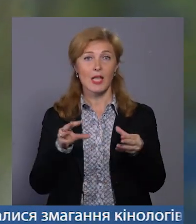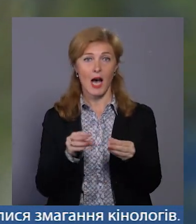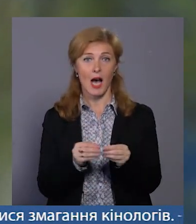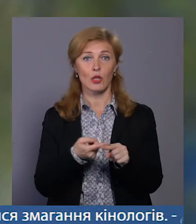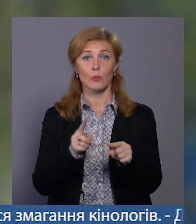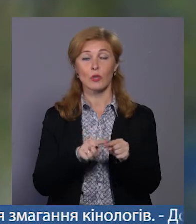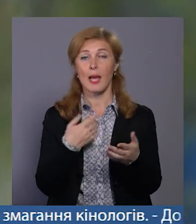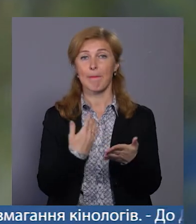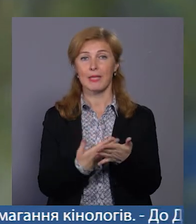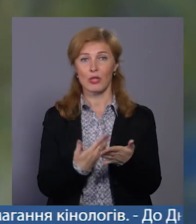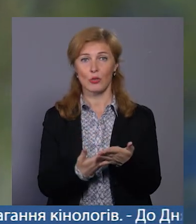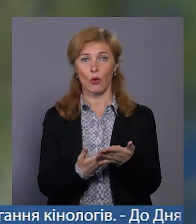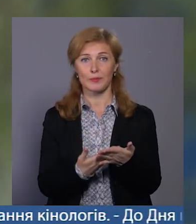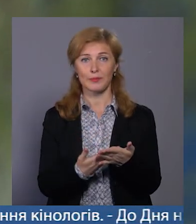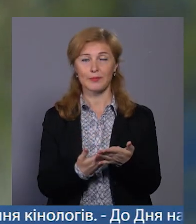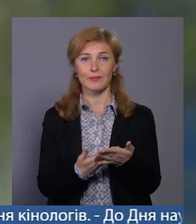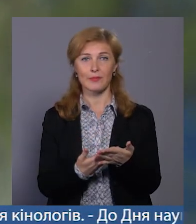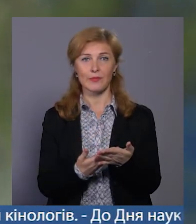це близько